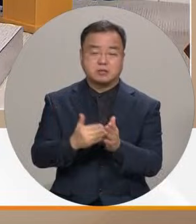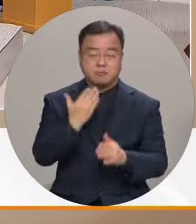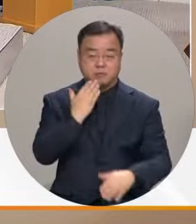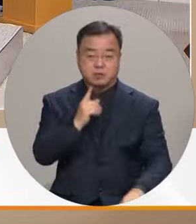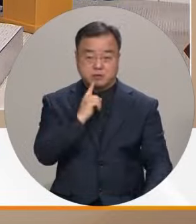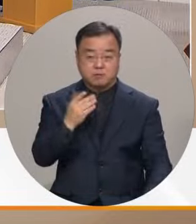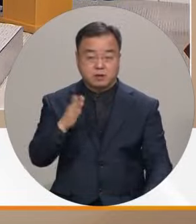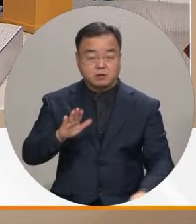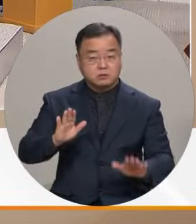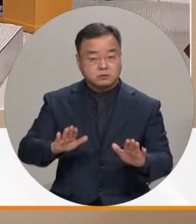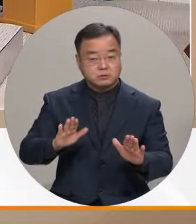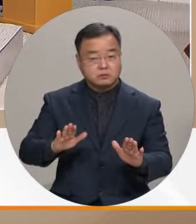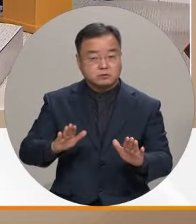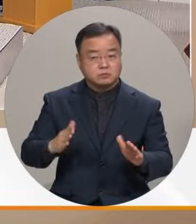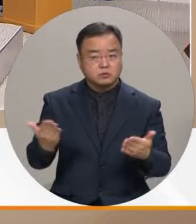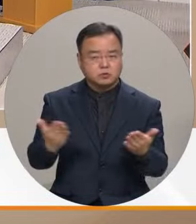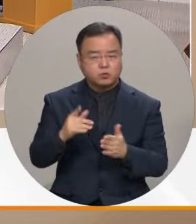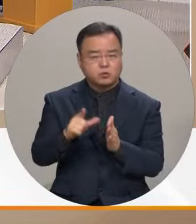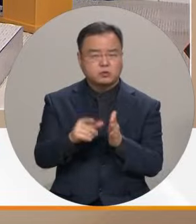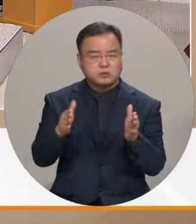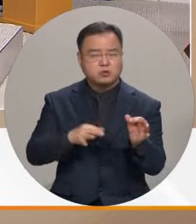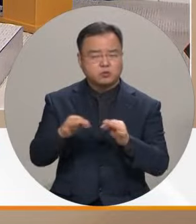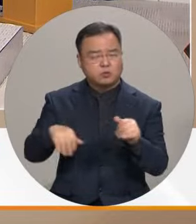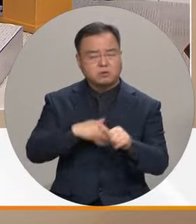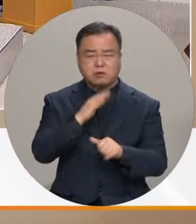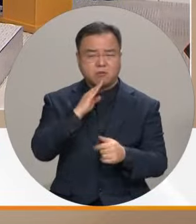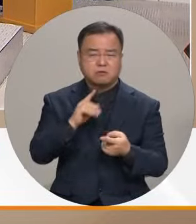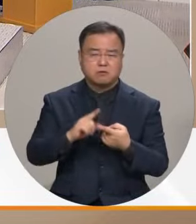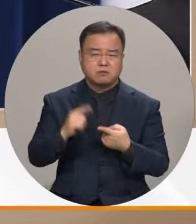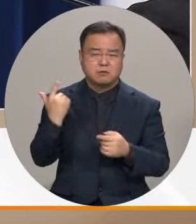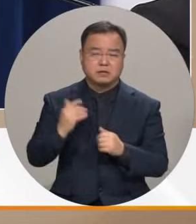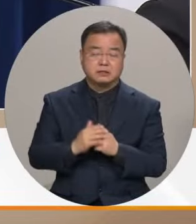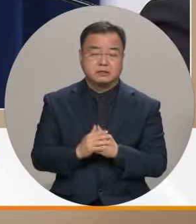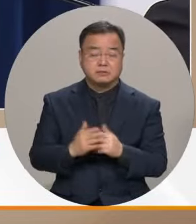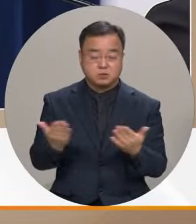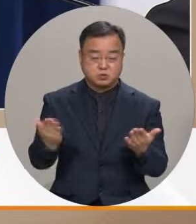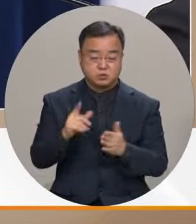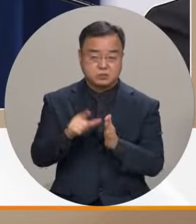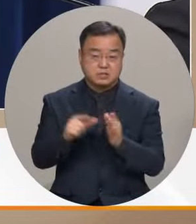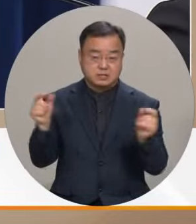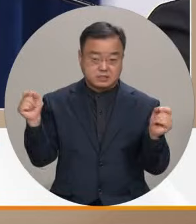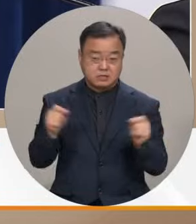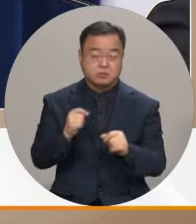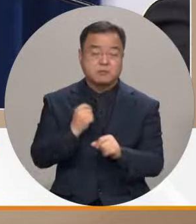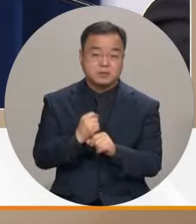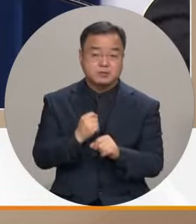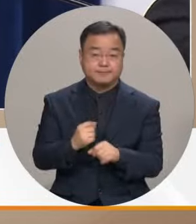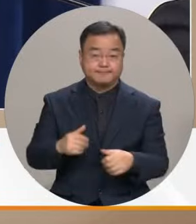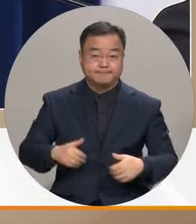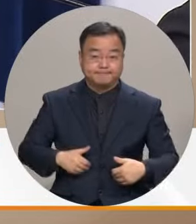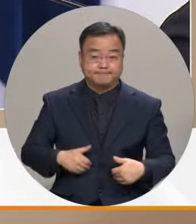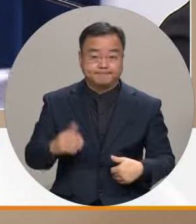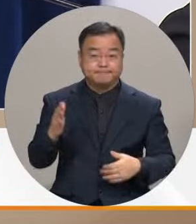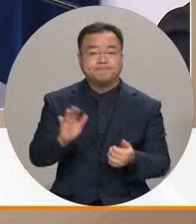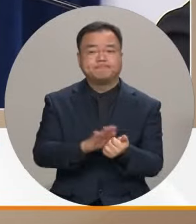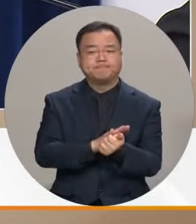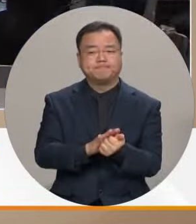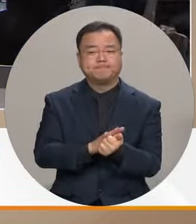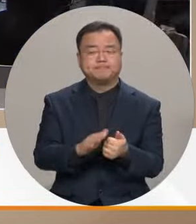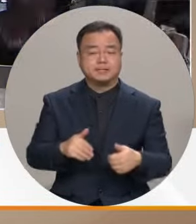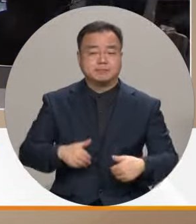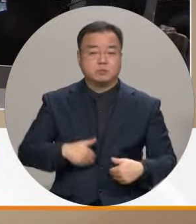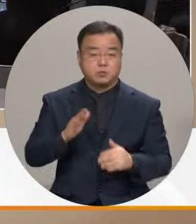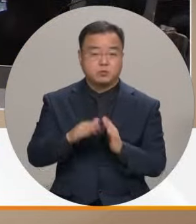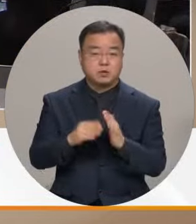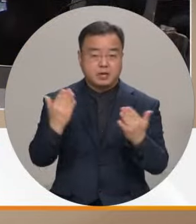조건 아래에서는 부득이한 정책인 거 같습니다 장기적으로 노동 시간 단축으로 일어나가 필요한 상에 학교